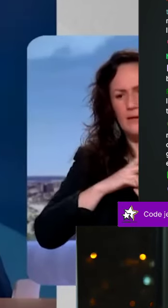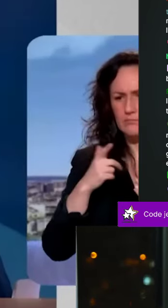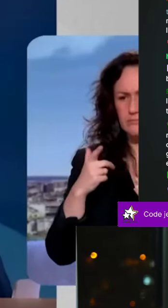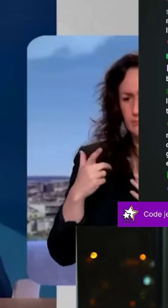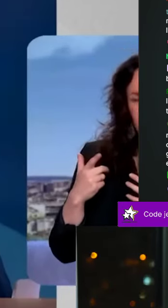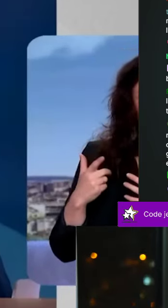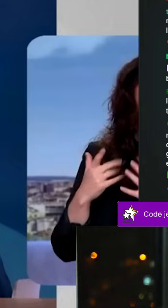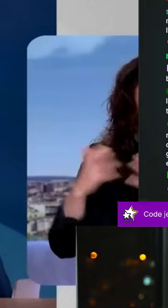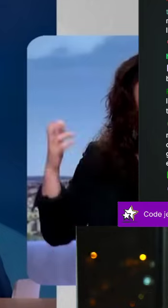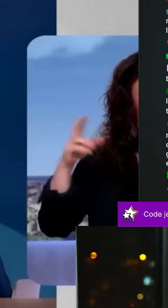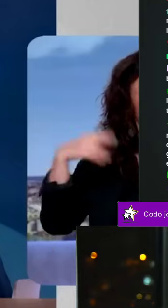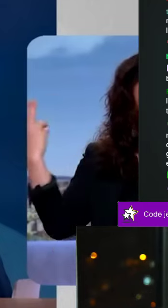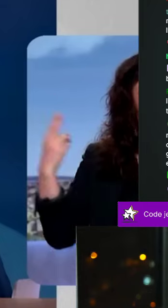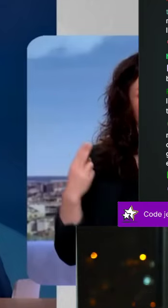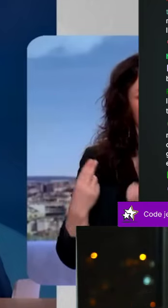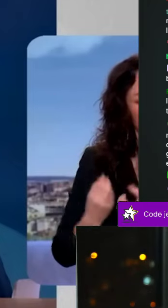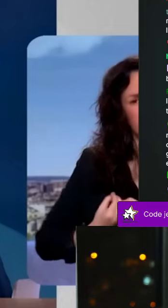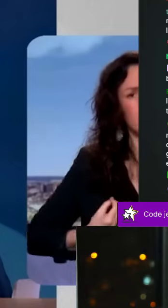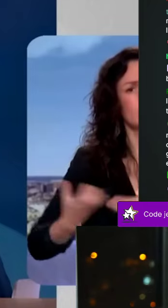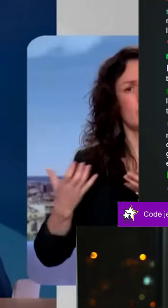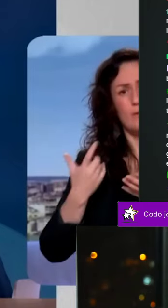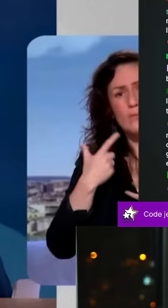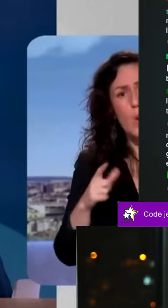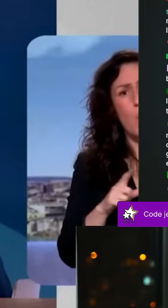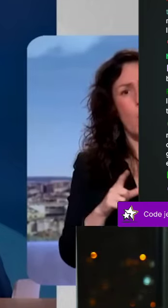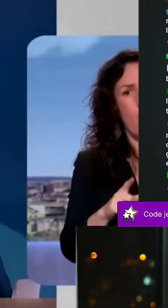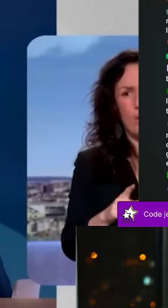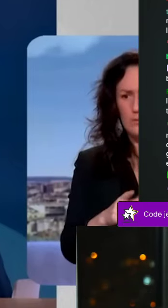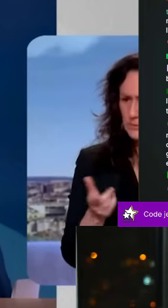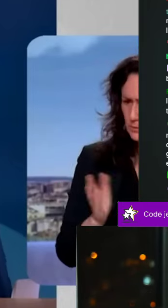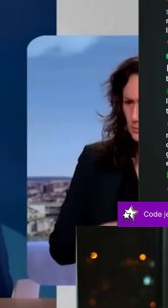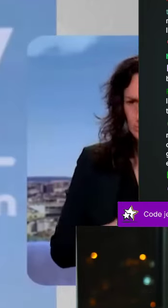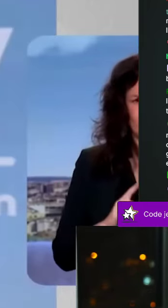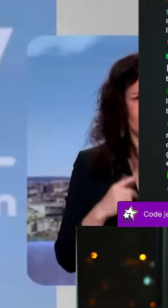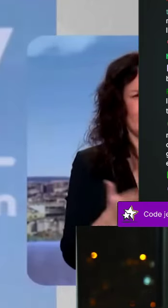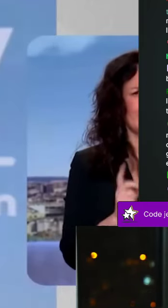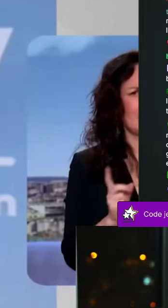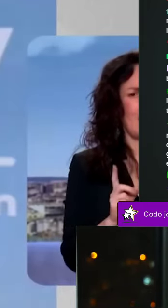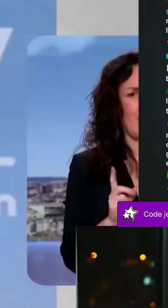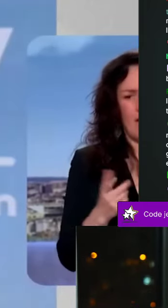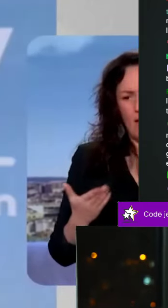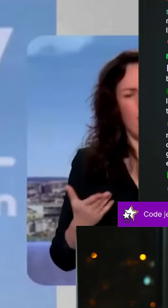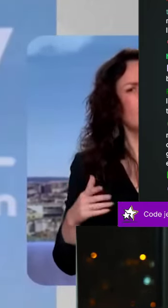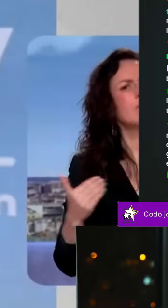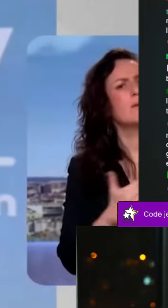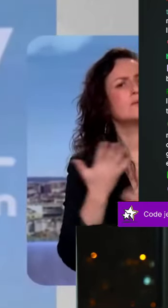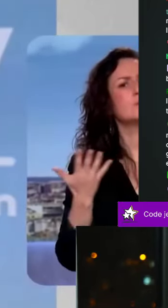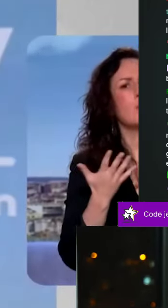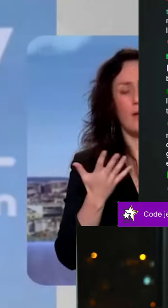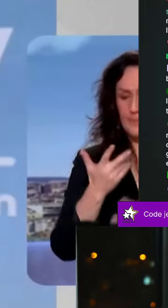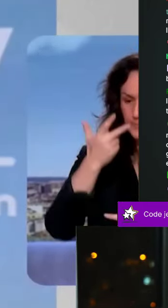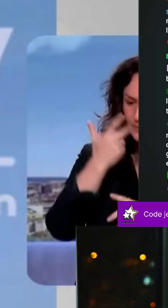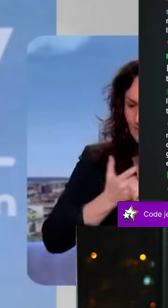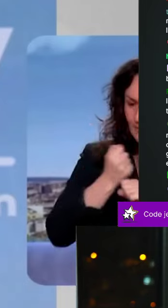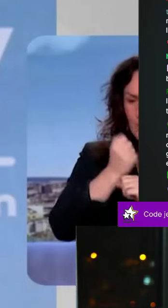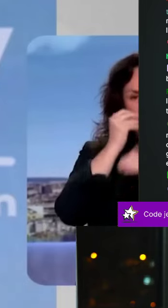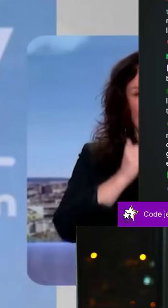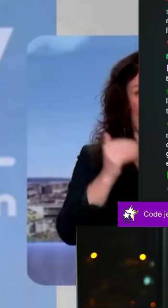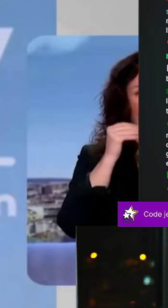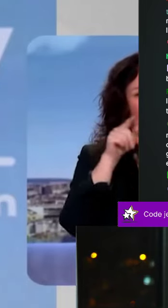loi à l'Assemblée nationale c'est ce que nous avons proposé initialement là on n'est pas du tout dans la même démarche on est là dans la démarche de construire un programme commun